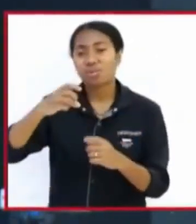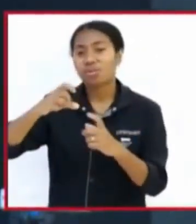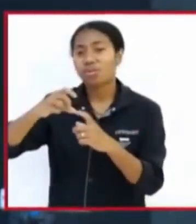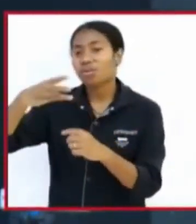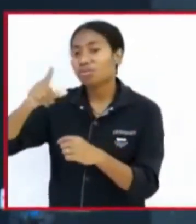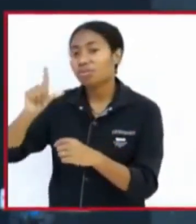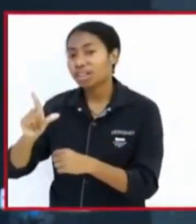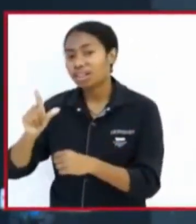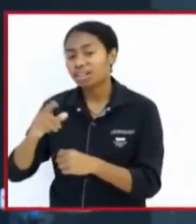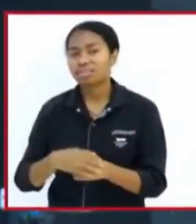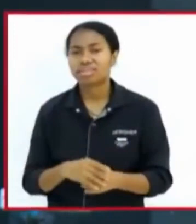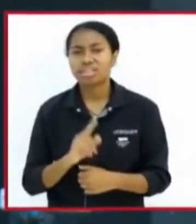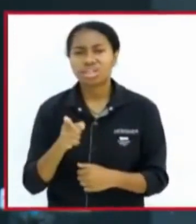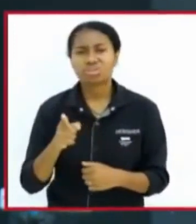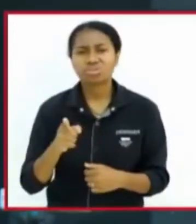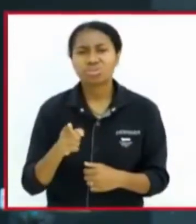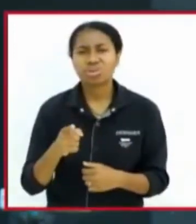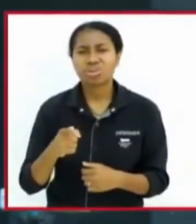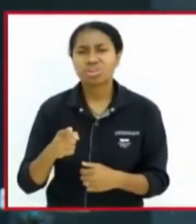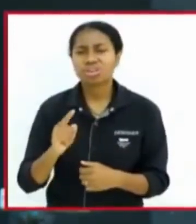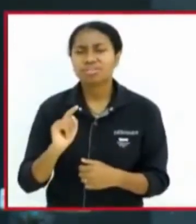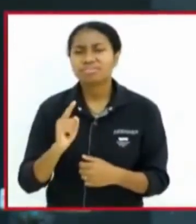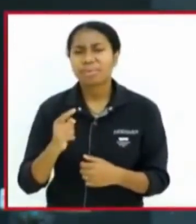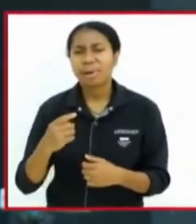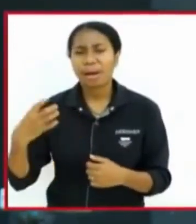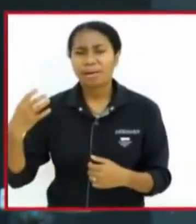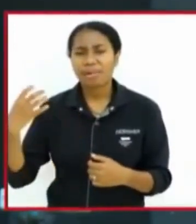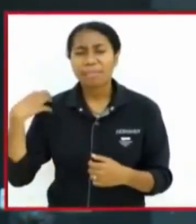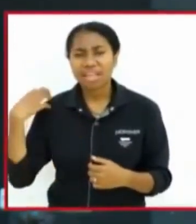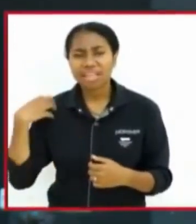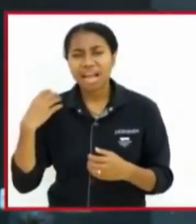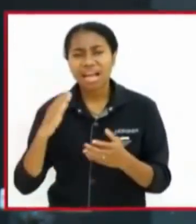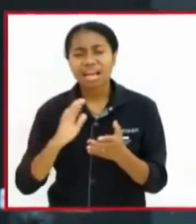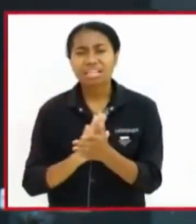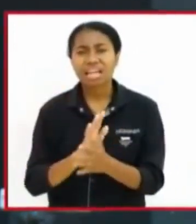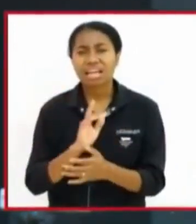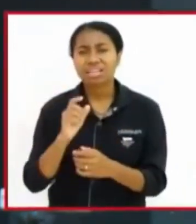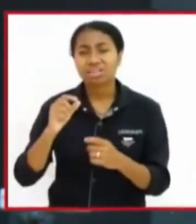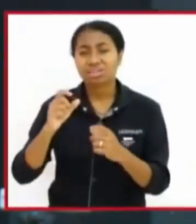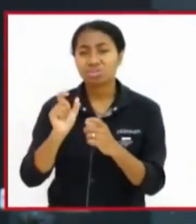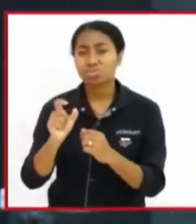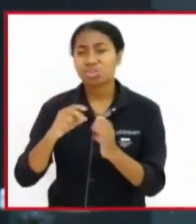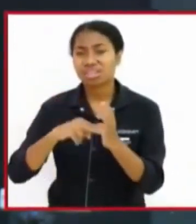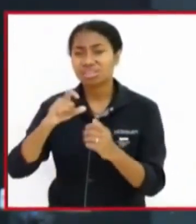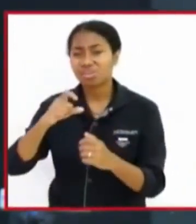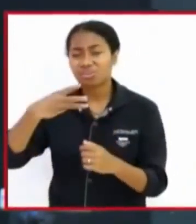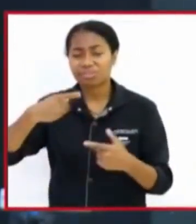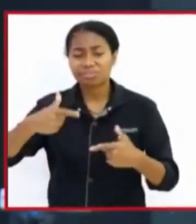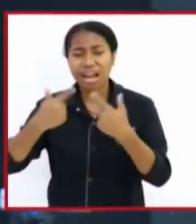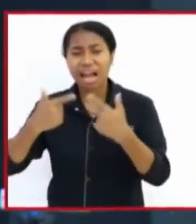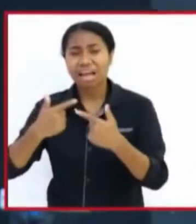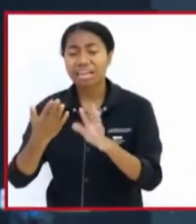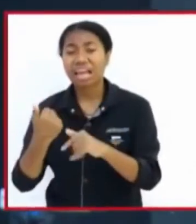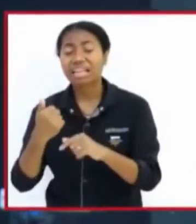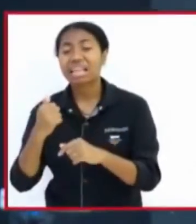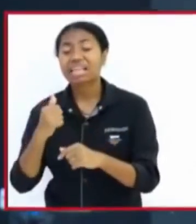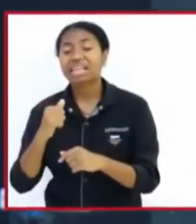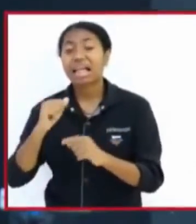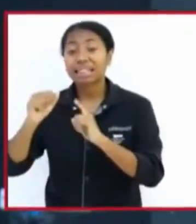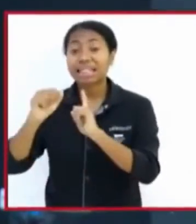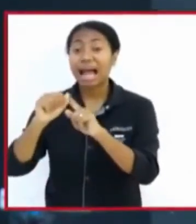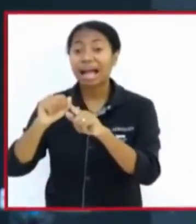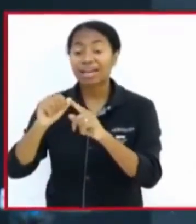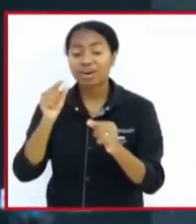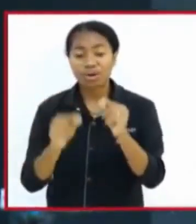mereka dua perang tapi melalui tangan orang lain itu kelihatannya dari dulu begitu ya dan luar